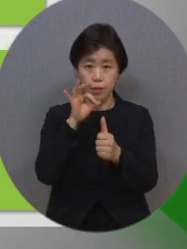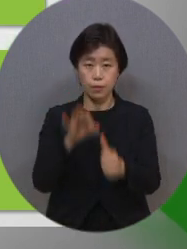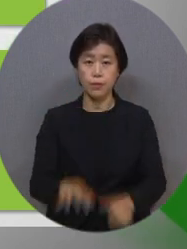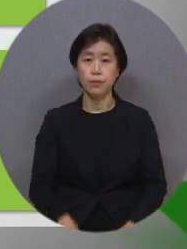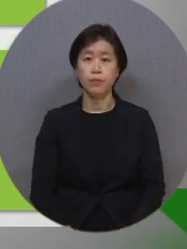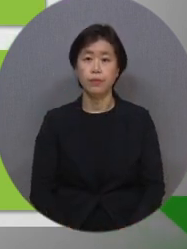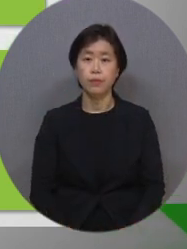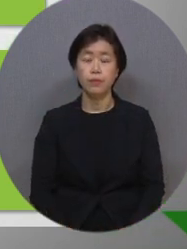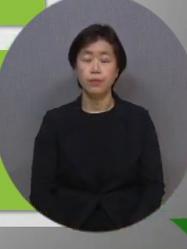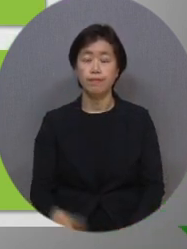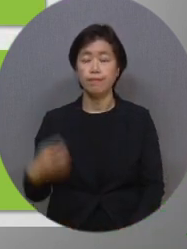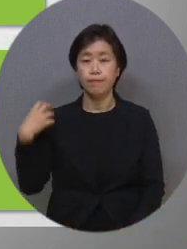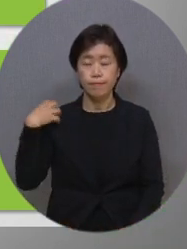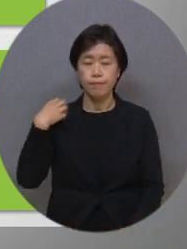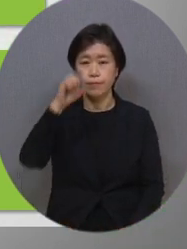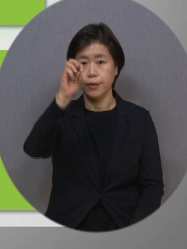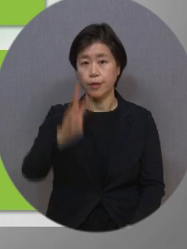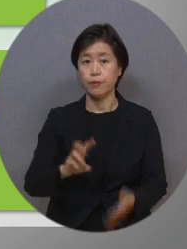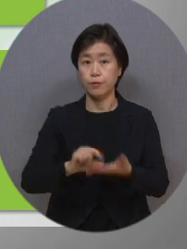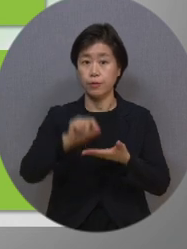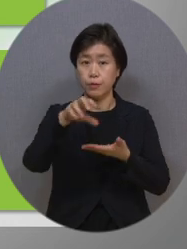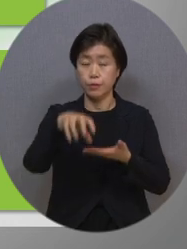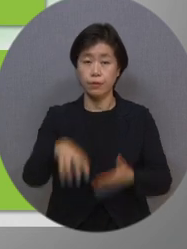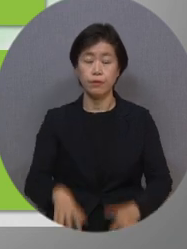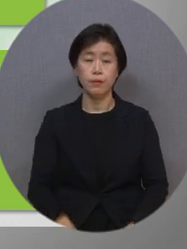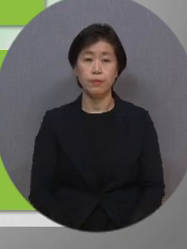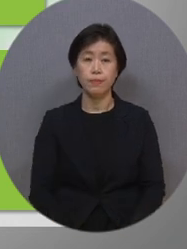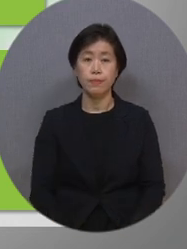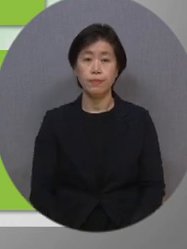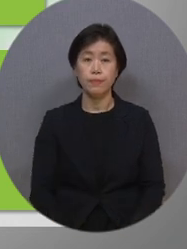채용합니다. 담당 지사는 광주지사입니다.